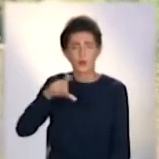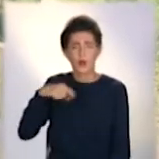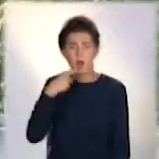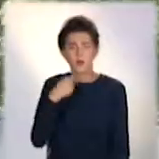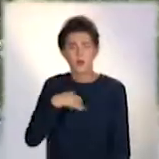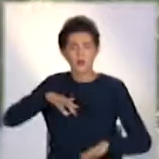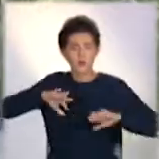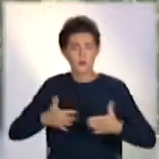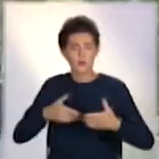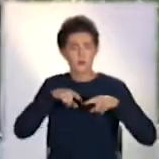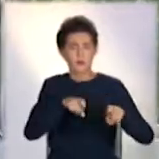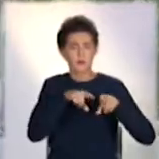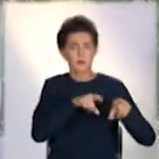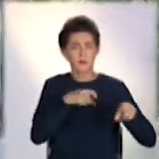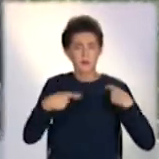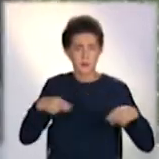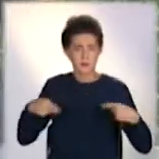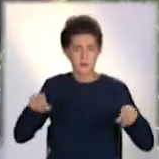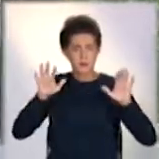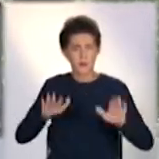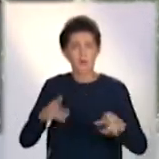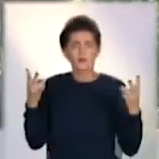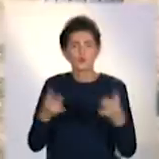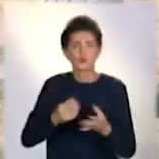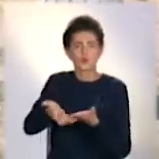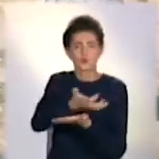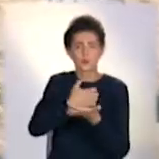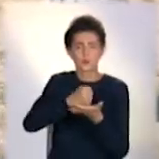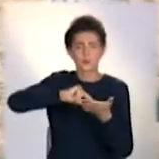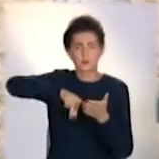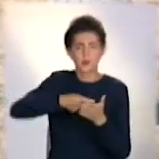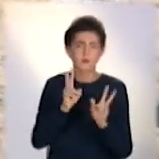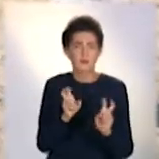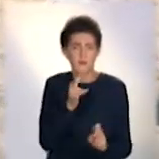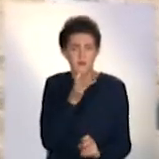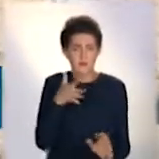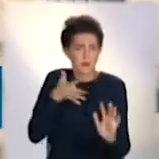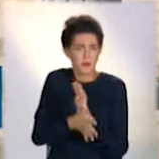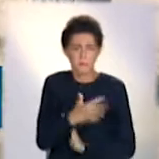втомилися бігати по установах, аби отримати необхідні довідки. Дуже багато часу отримає.